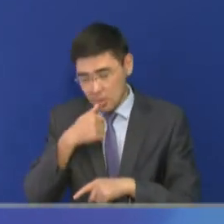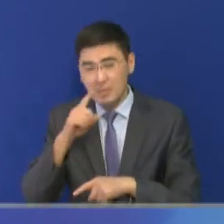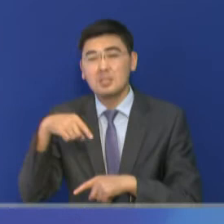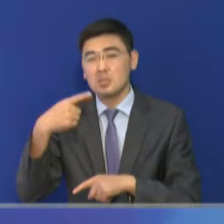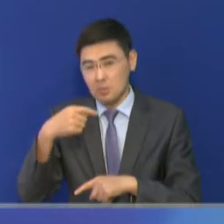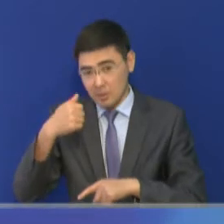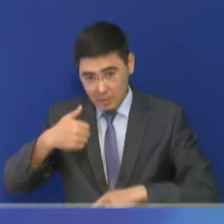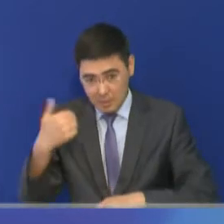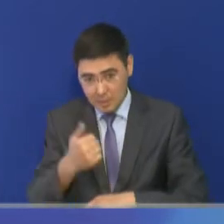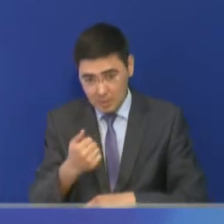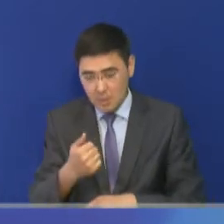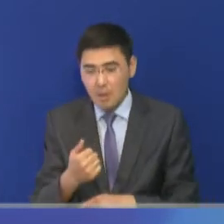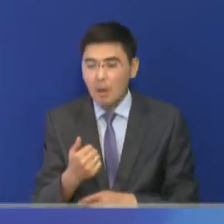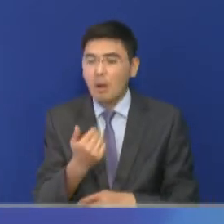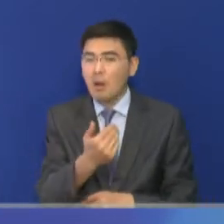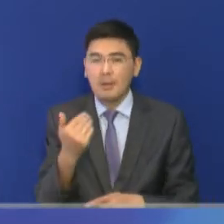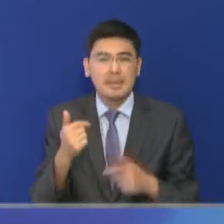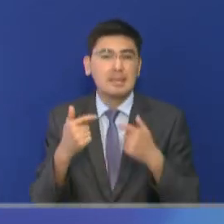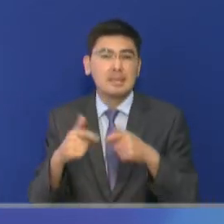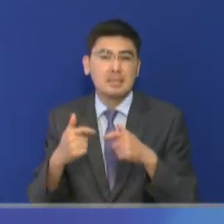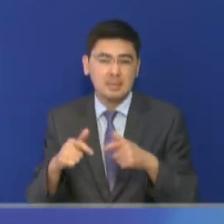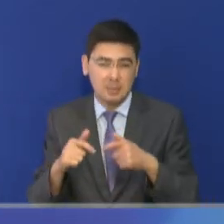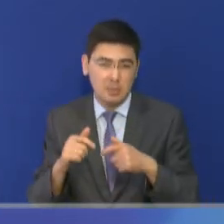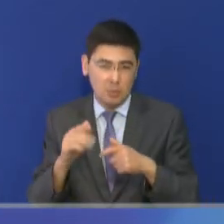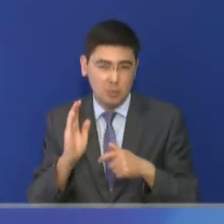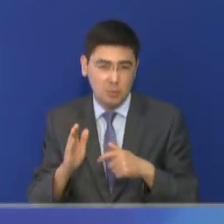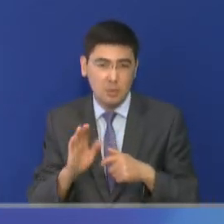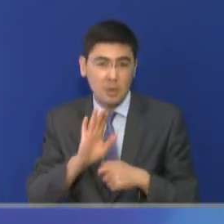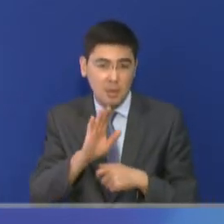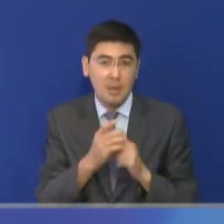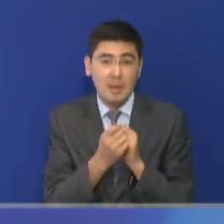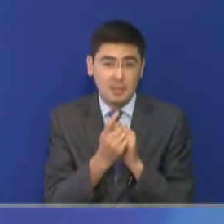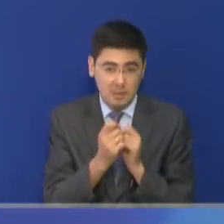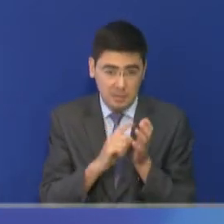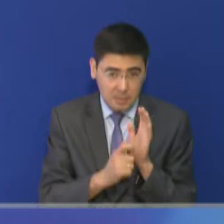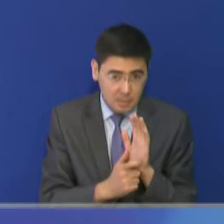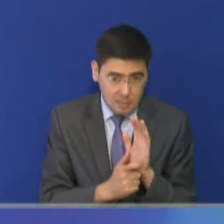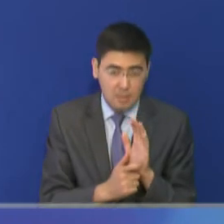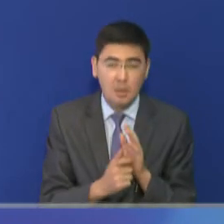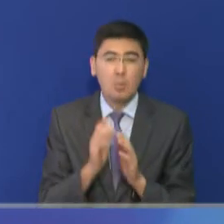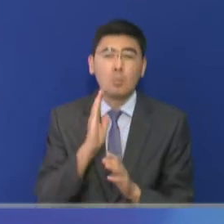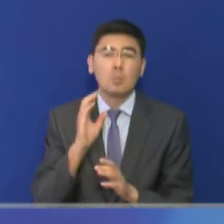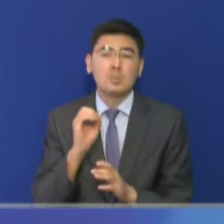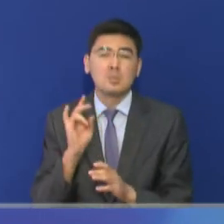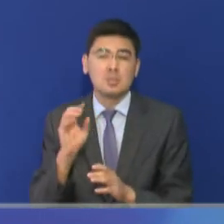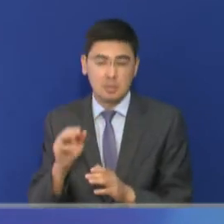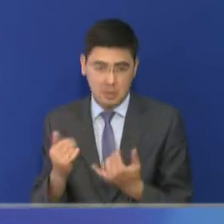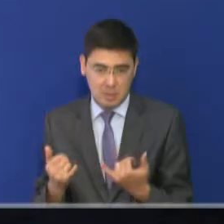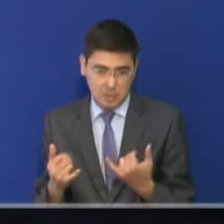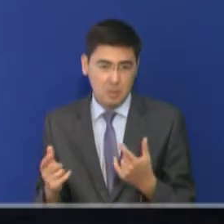Барлығы қашықтан жүргізілуде. Ал түлектер ұлттық бірыңғай тест тапсыруға дайындалуда. Соңғы қоңырау салтанаты 4 маусым күні өтеді.